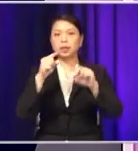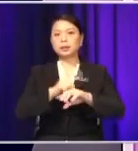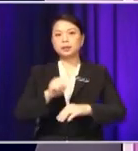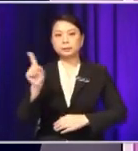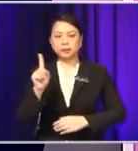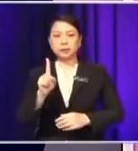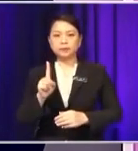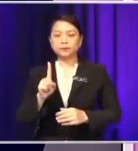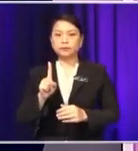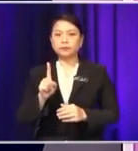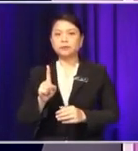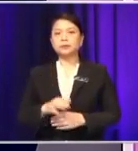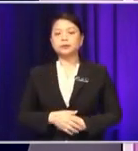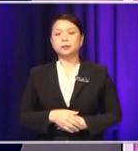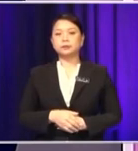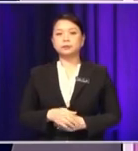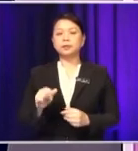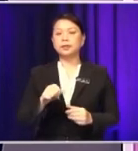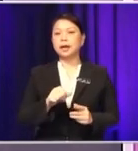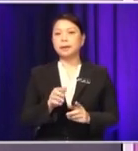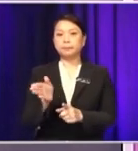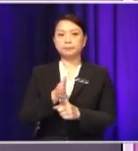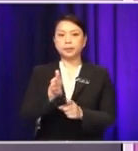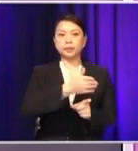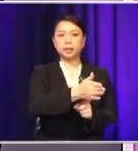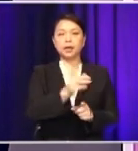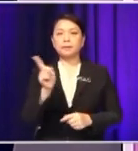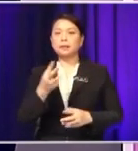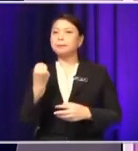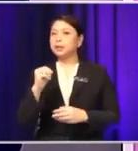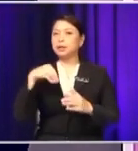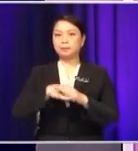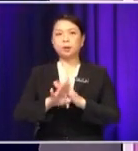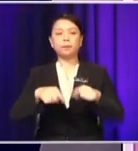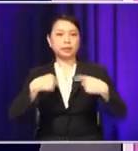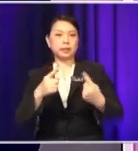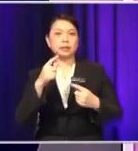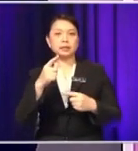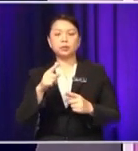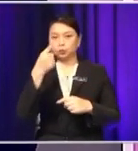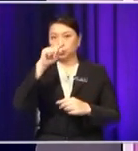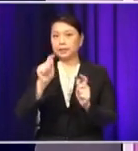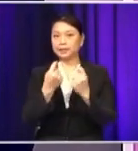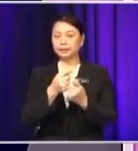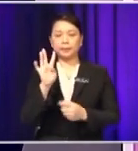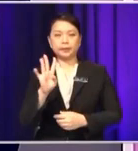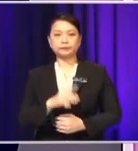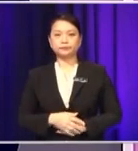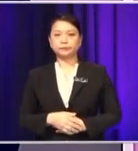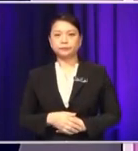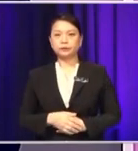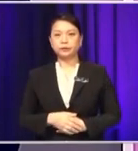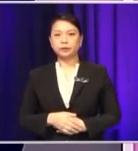gunakan atau nak masuk dalam tingkatan 4 nanti. Walaupun itu merupakan satu keperluan, tapi boleh digunapakai sebagai satu kaedah mereka